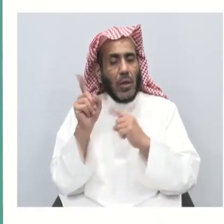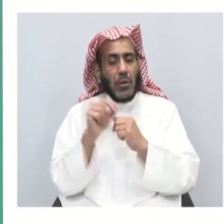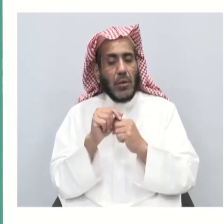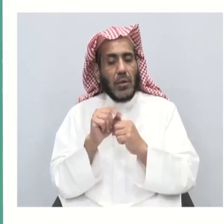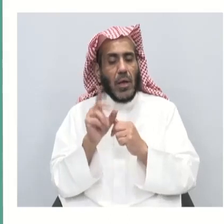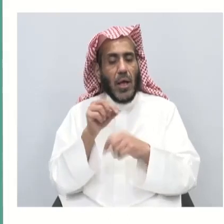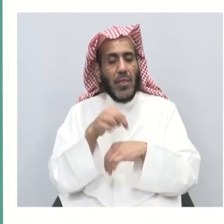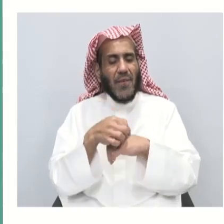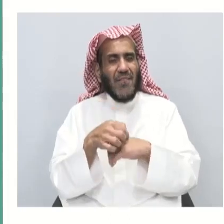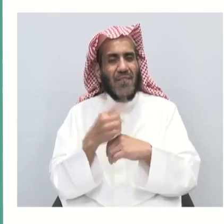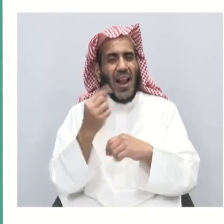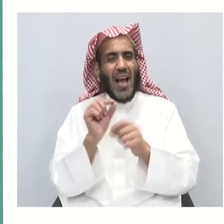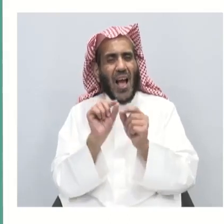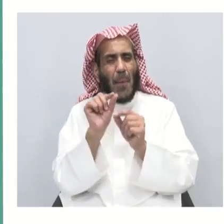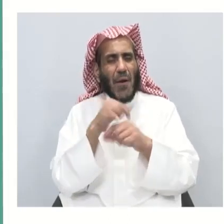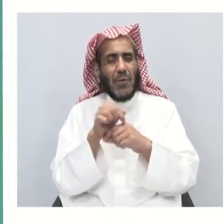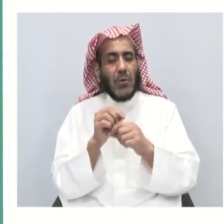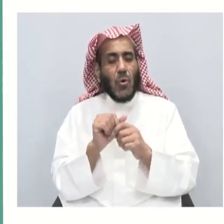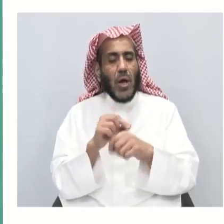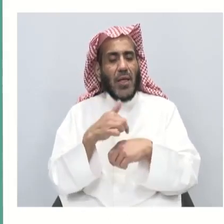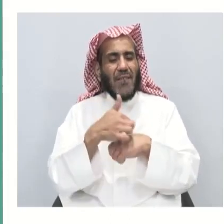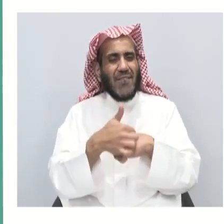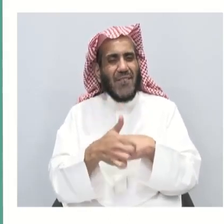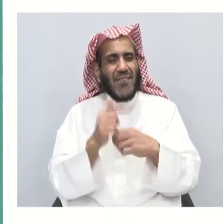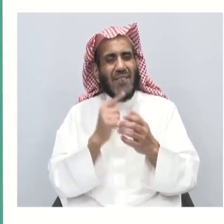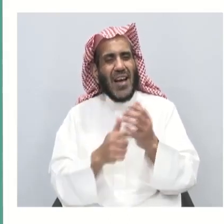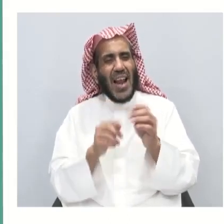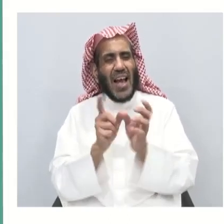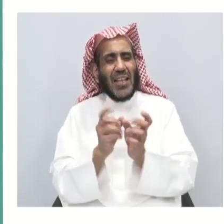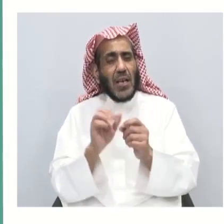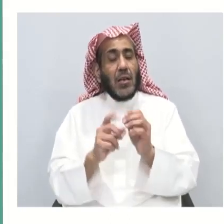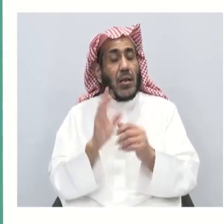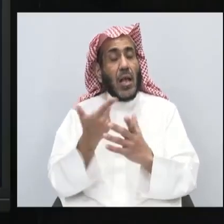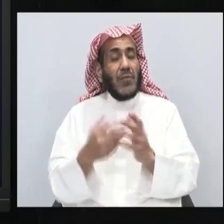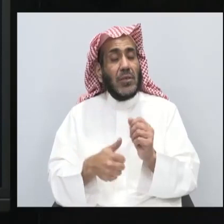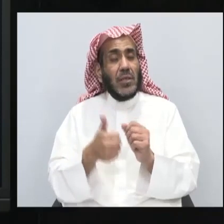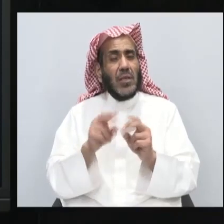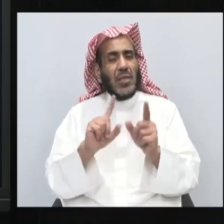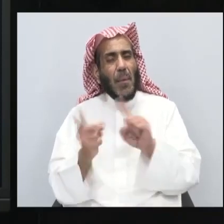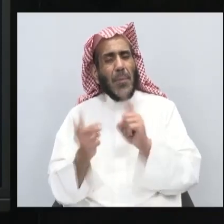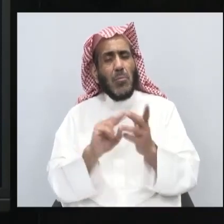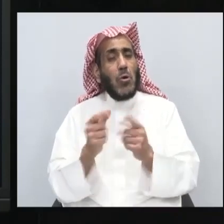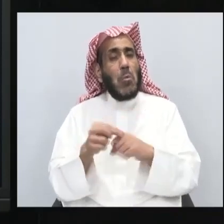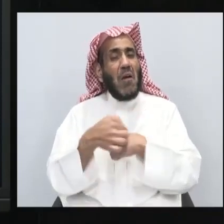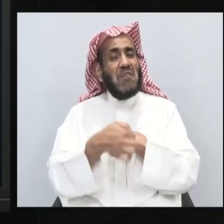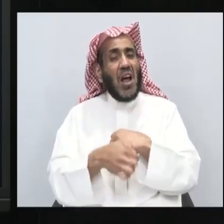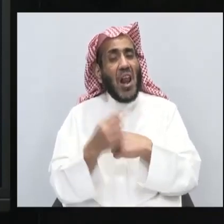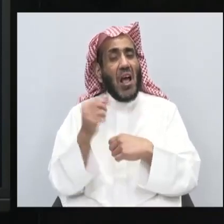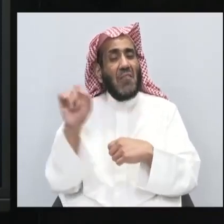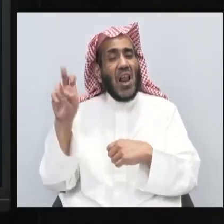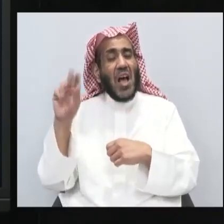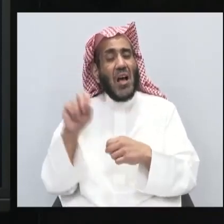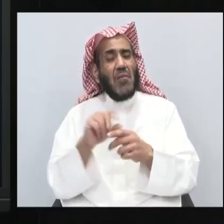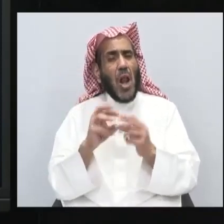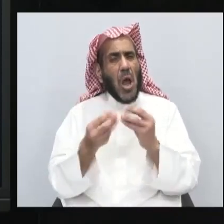نعم، هذه فلقة وهذه فلقتين. كيف استطعنا التمييز بينهما؟